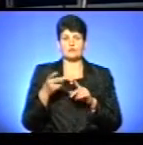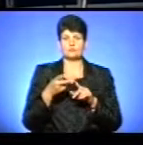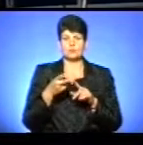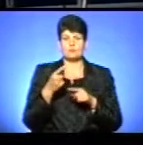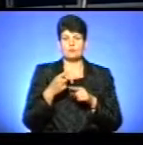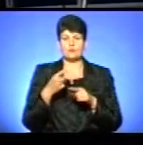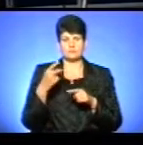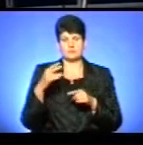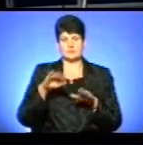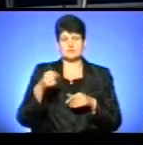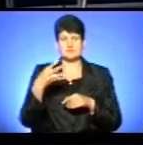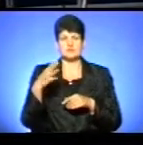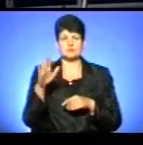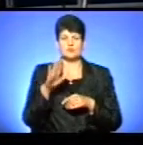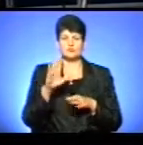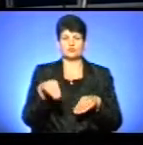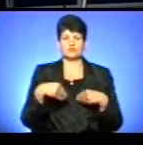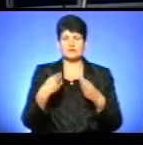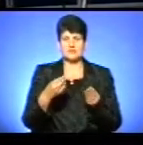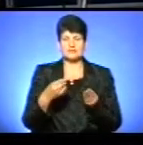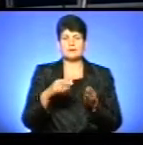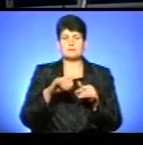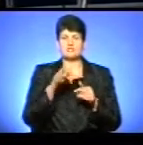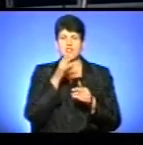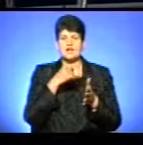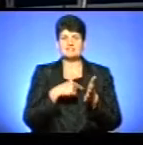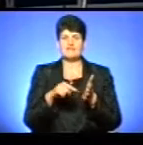малюка вручатимуть батькам під час виписки у пологовому будинку.